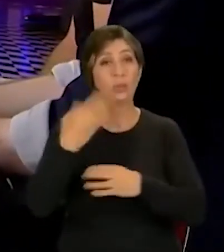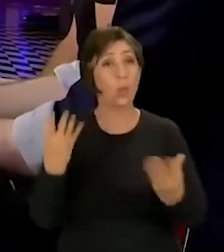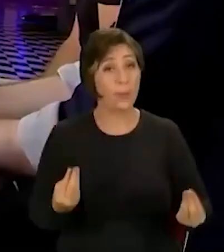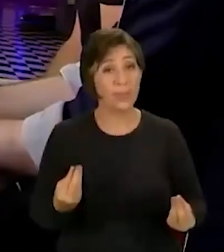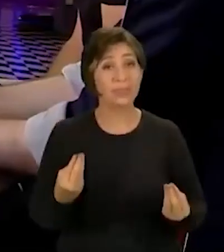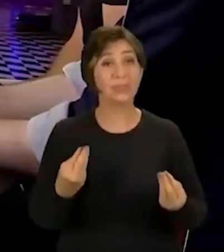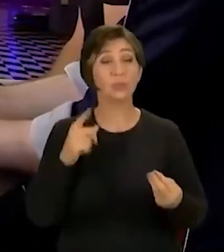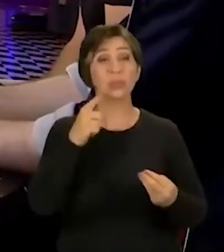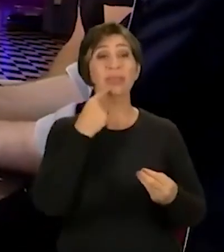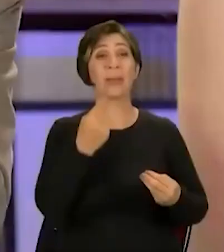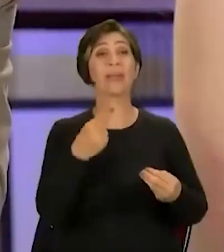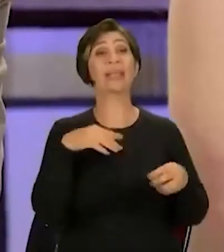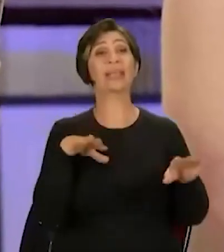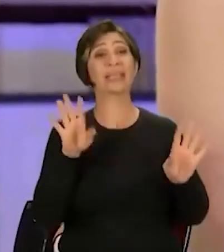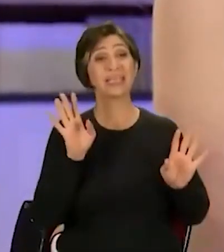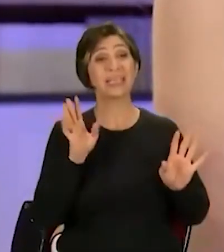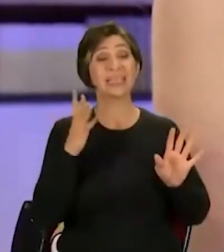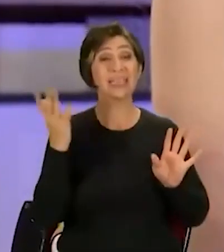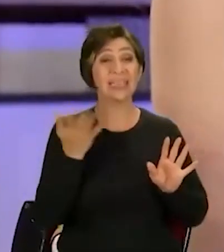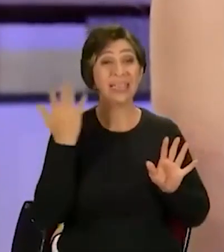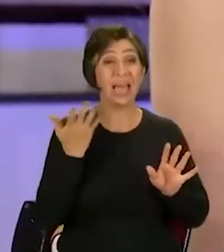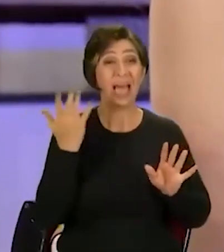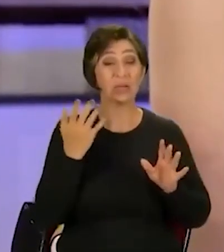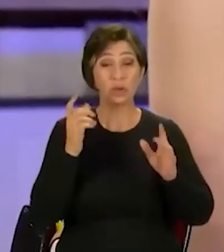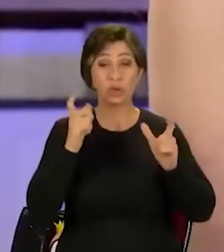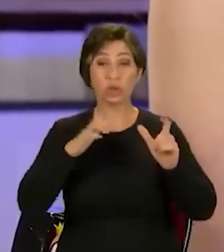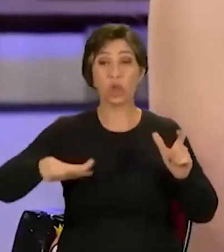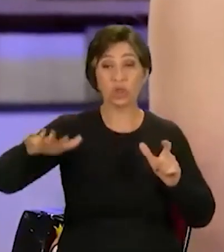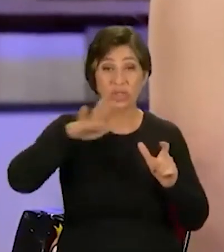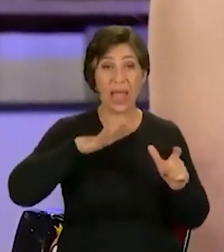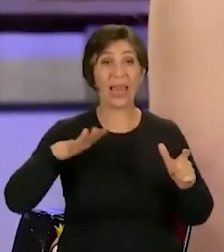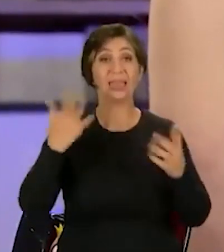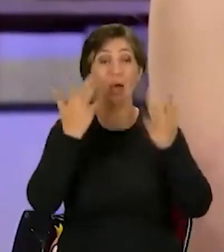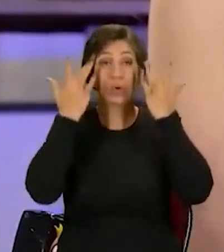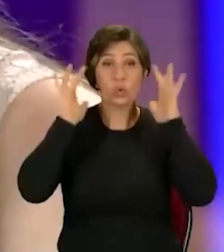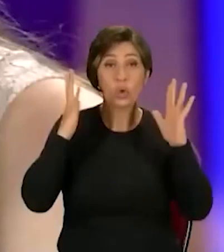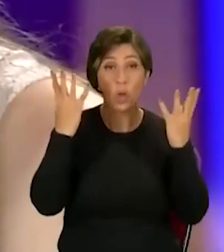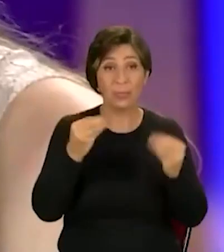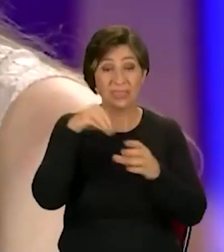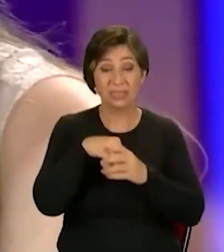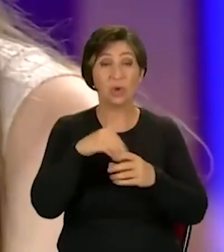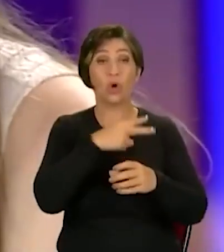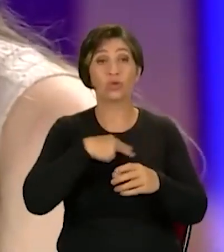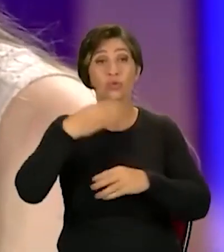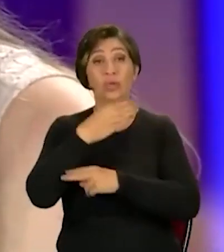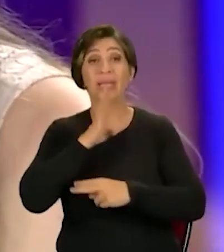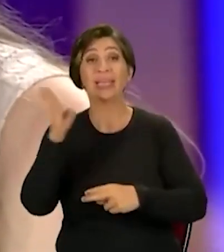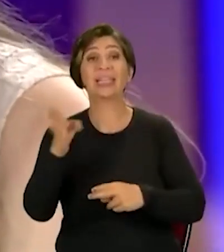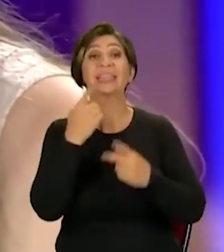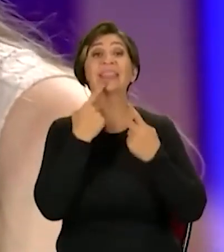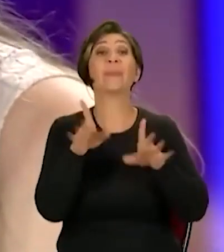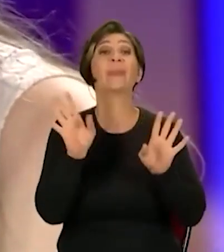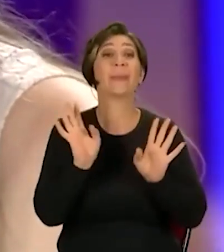Yani bu demek değildir ki daha sosyal ve daha kültürel olmak için mutlaka otobüs durağına gidin. Bu